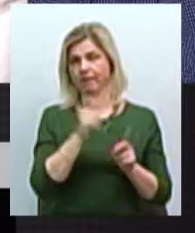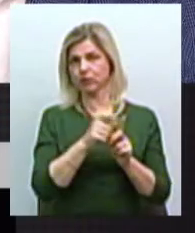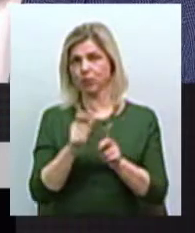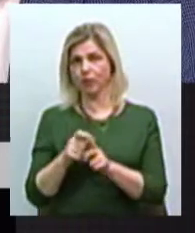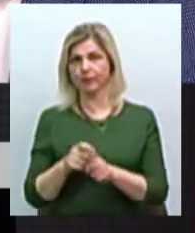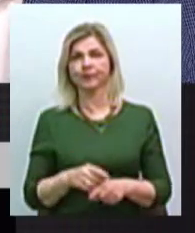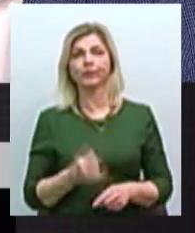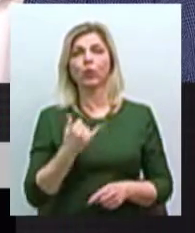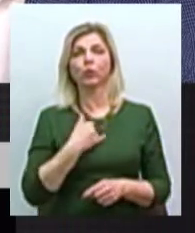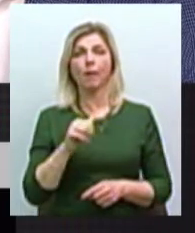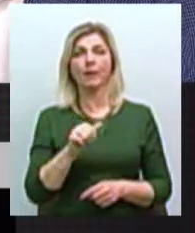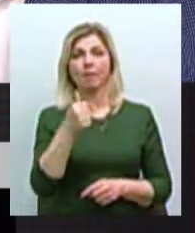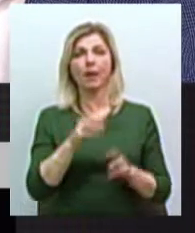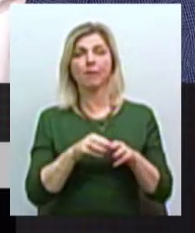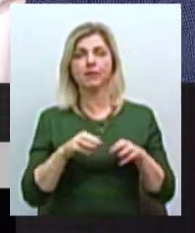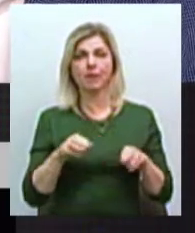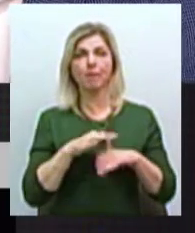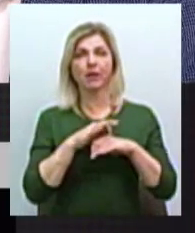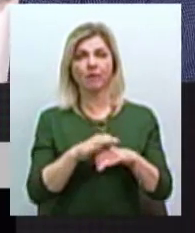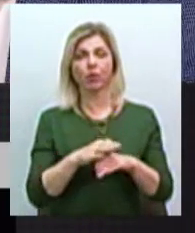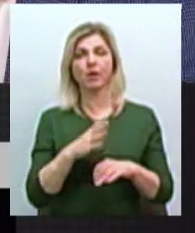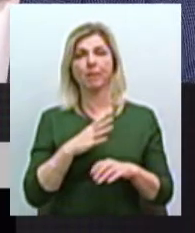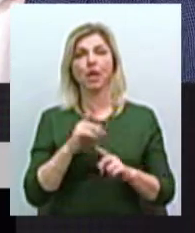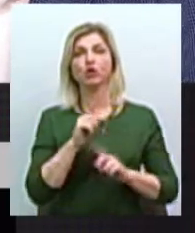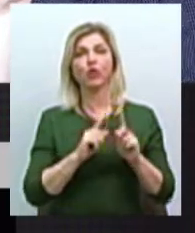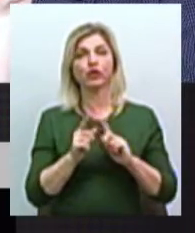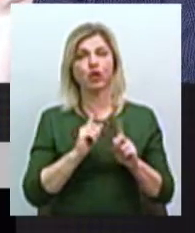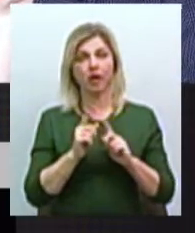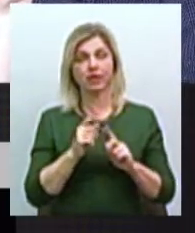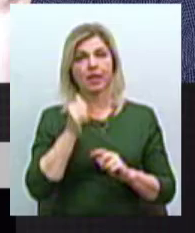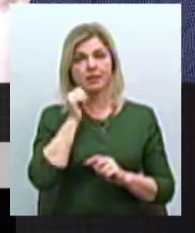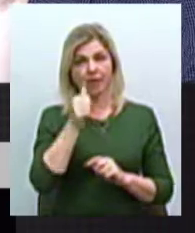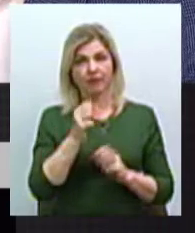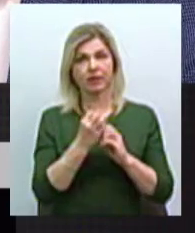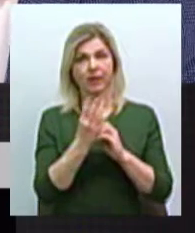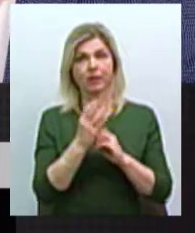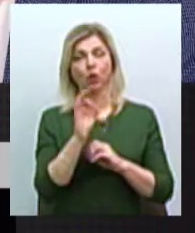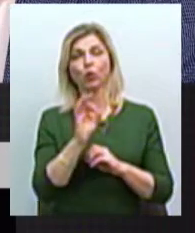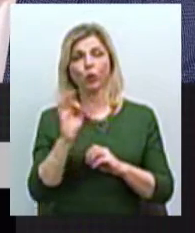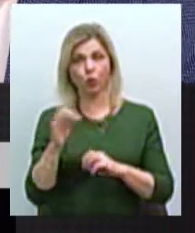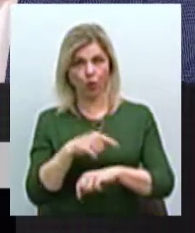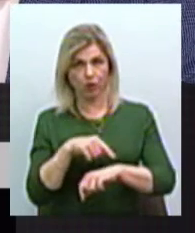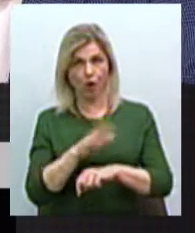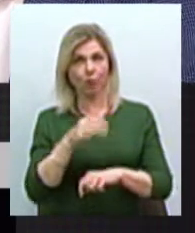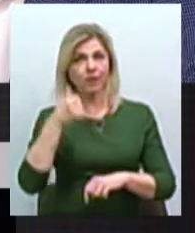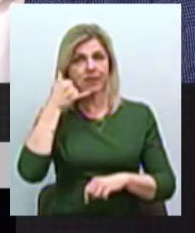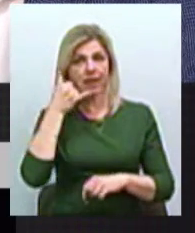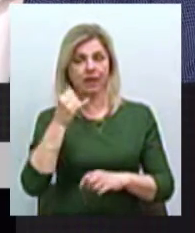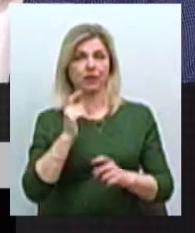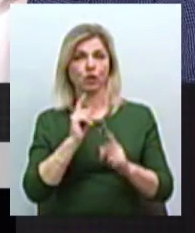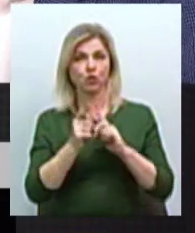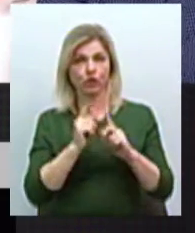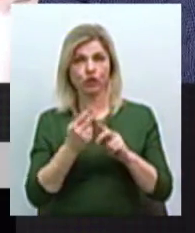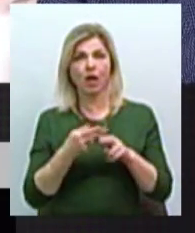что премьер-министр проводил несколько селекторных совещаний. Вот, в частности, завтра в 13:00 будет селекторное совещание, на котором эти вопросы